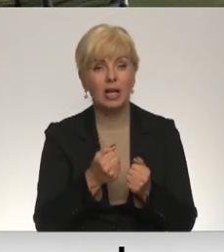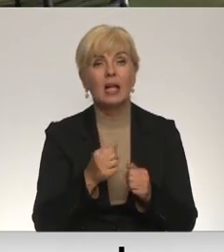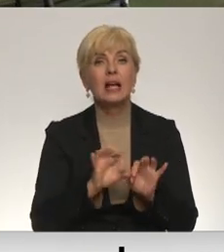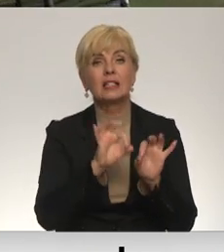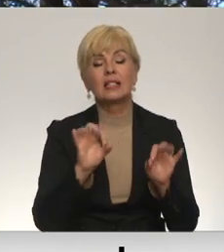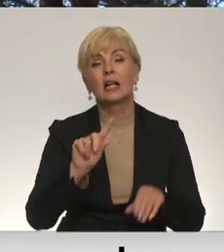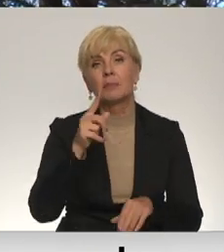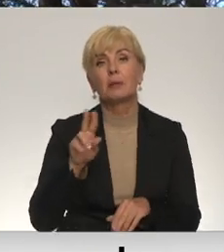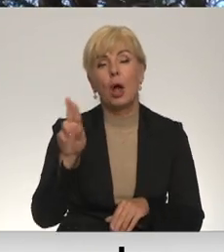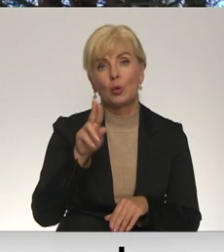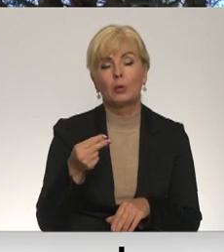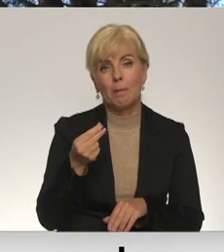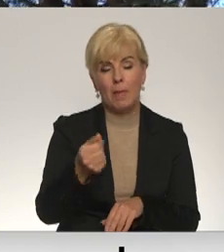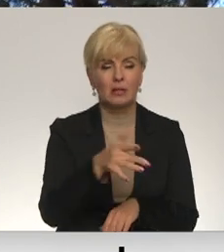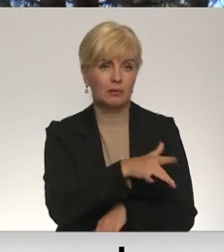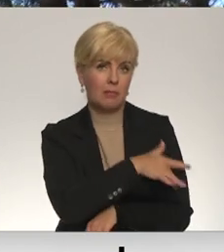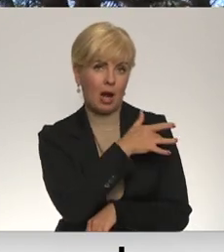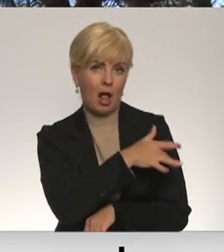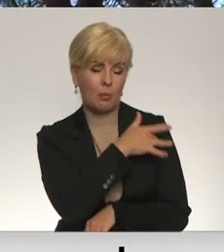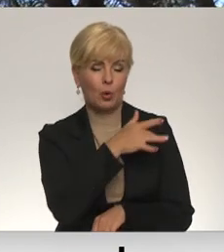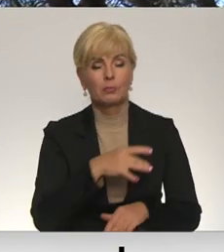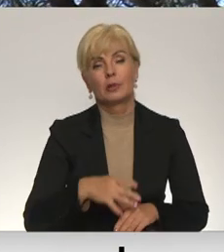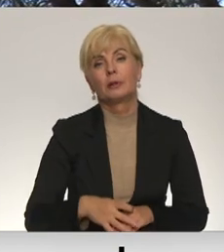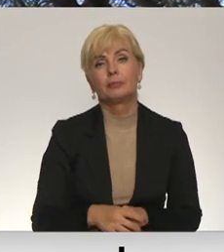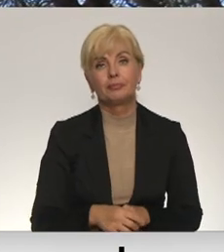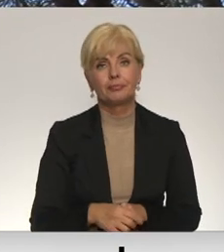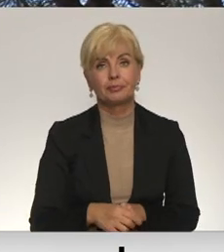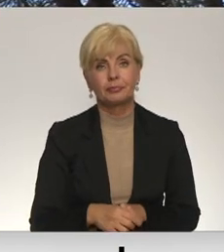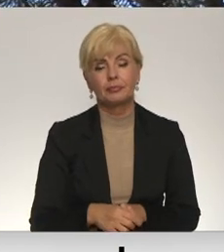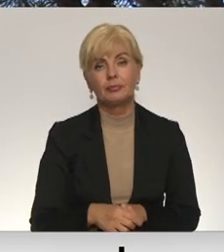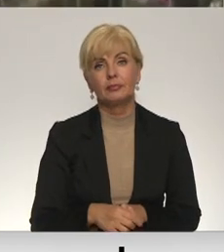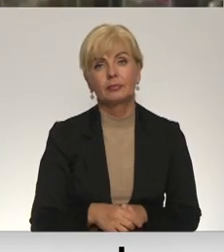no 1. Jūnija. Sandra Leitāne, Andris Pāns, Vidzemes televīzija.